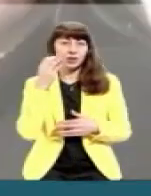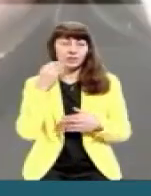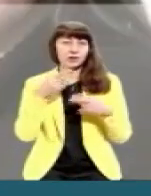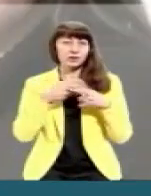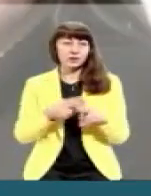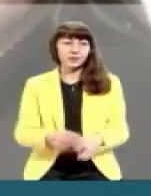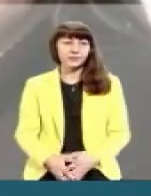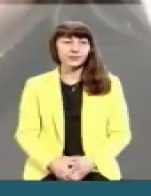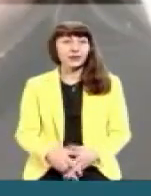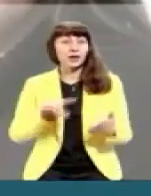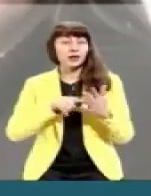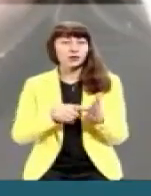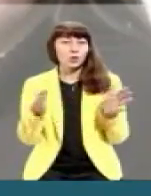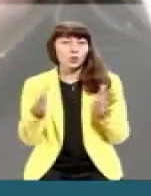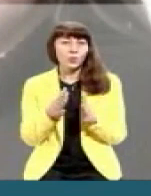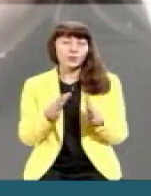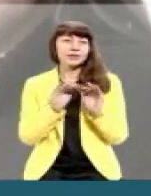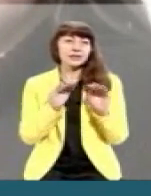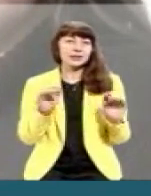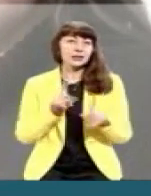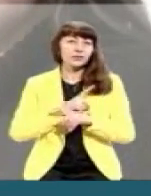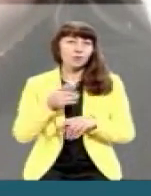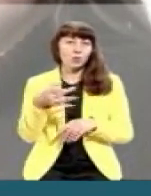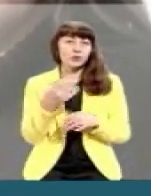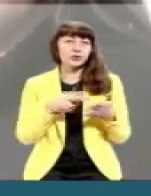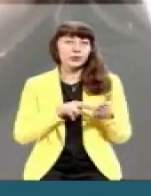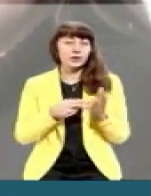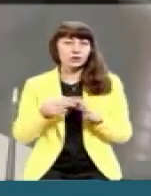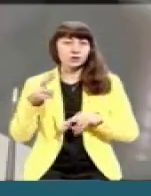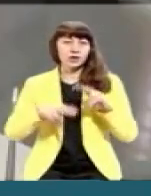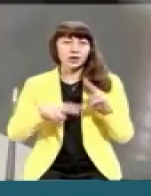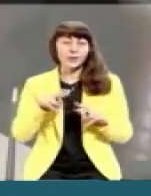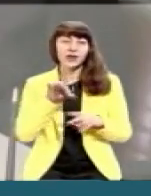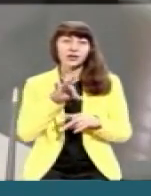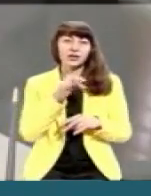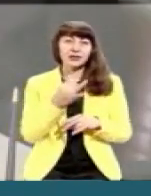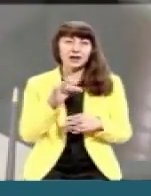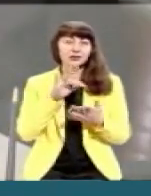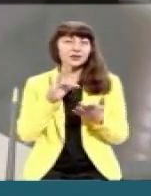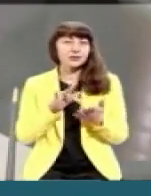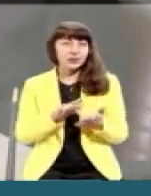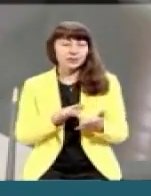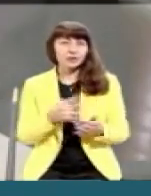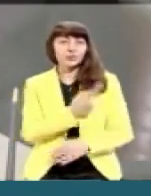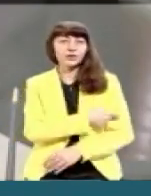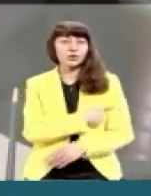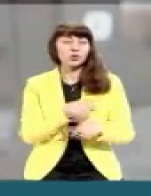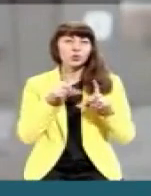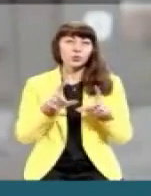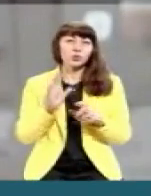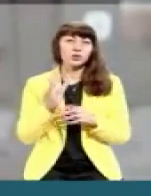Астана. С целью снижения младенческой смертности в области планируется строительство перинатального центра. Медицинское учреждение